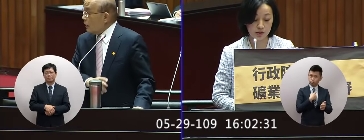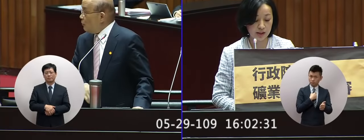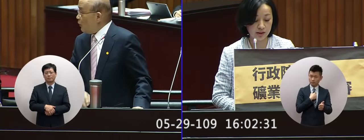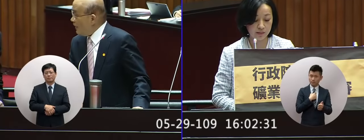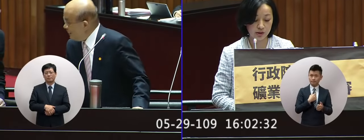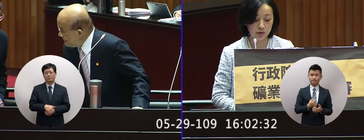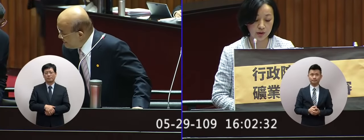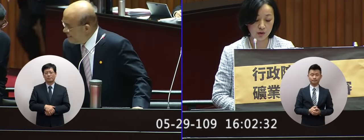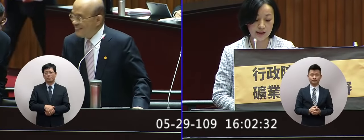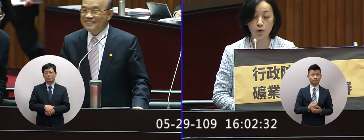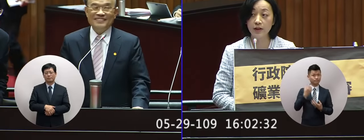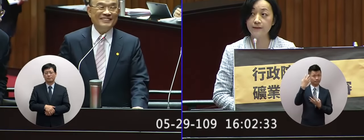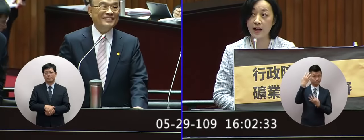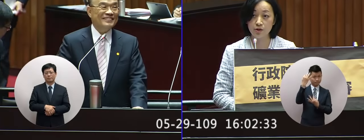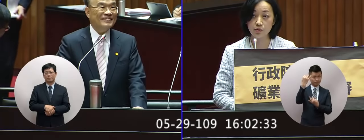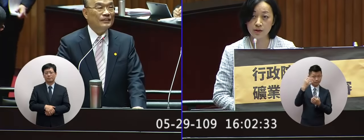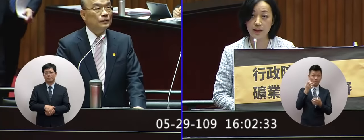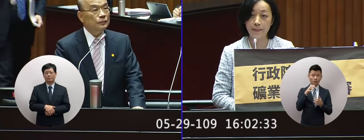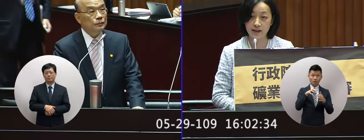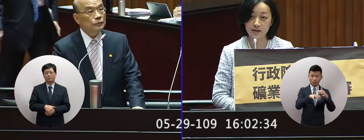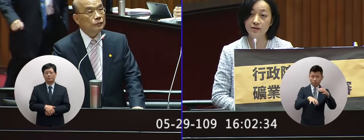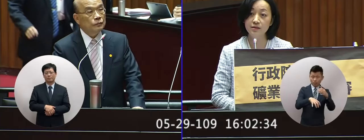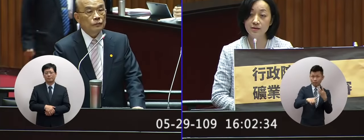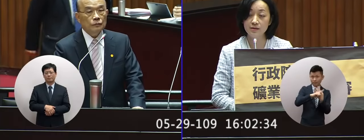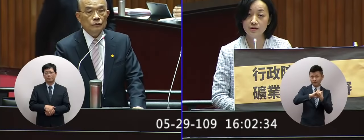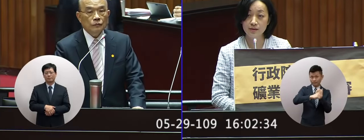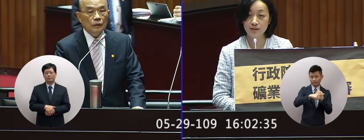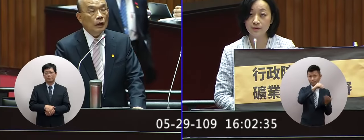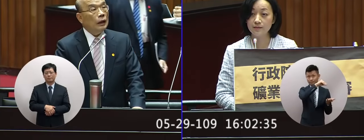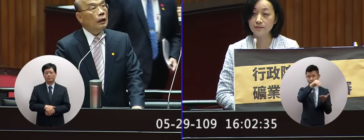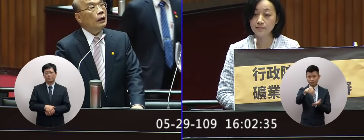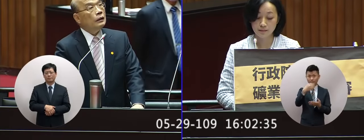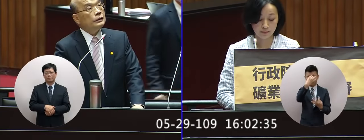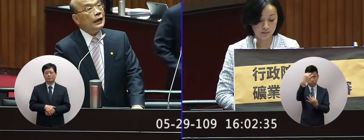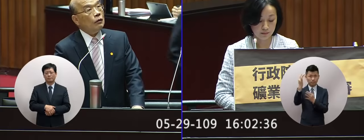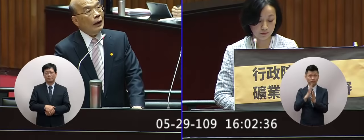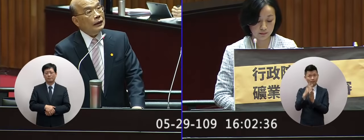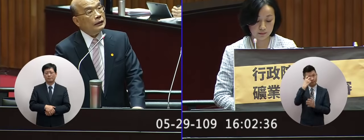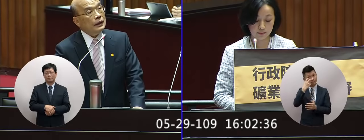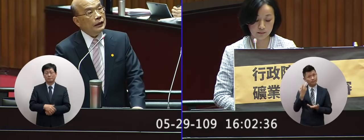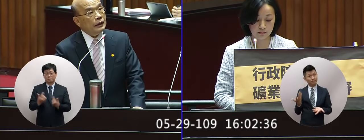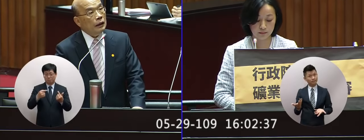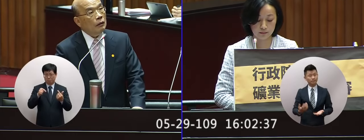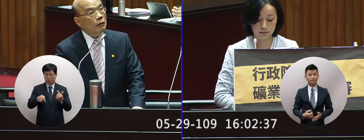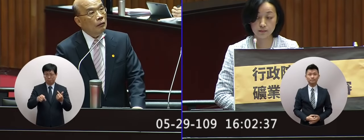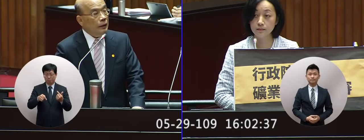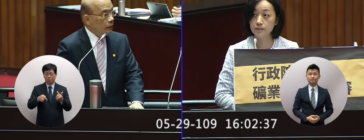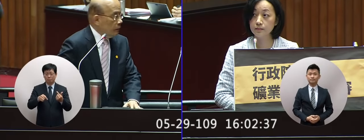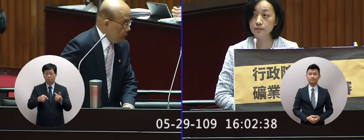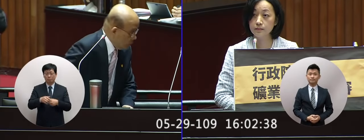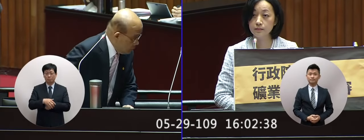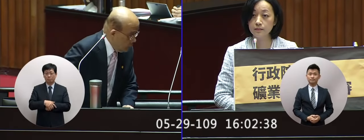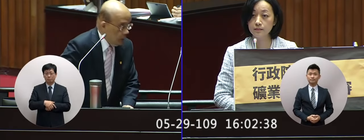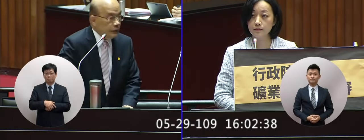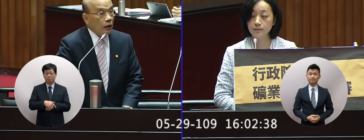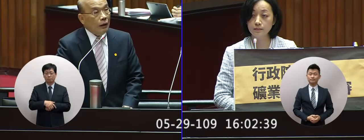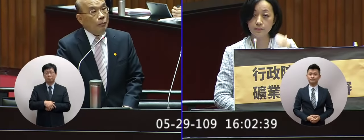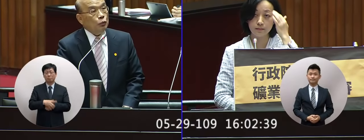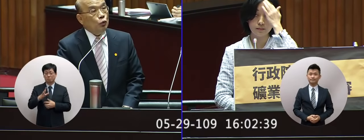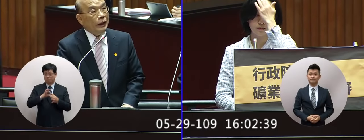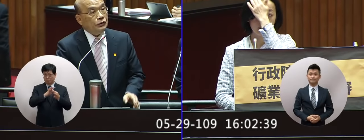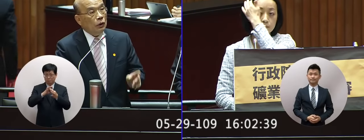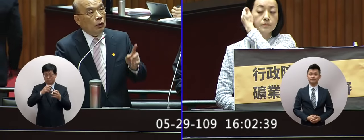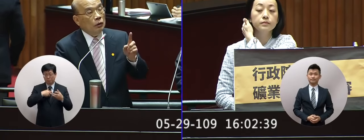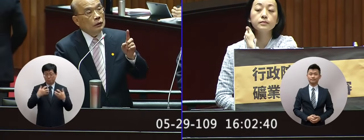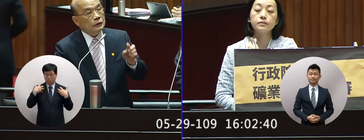能不能清楚知道什么时候能够将矿业法来送审来排审？ 相关的这一个我们相